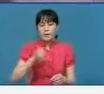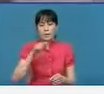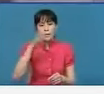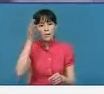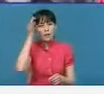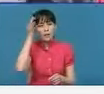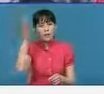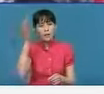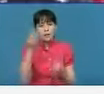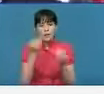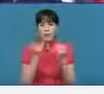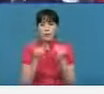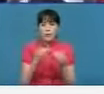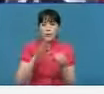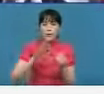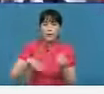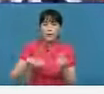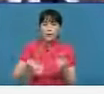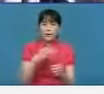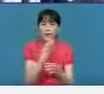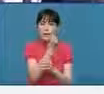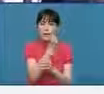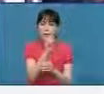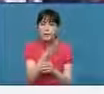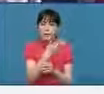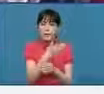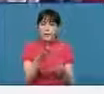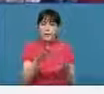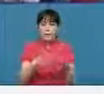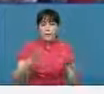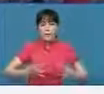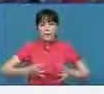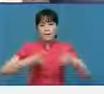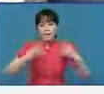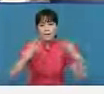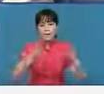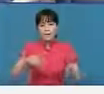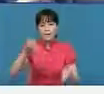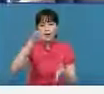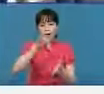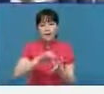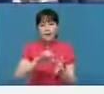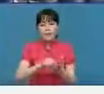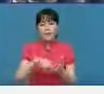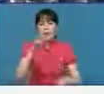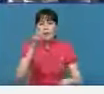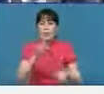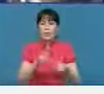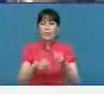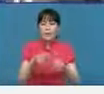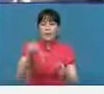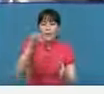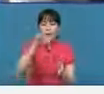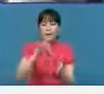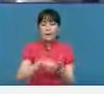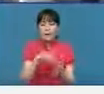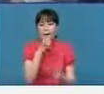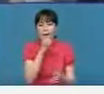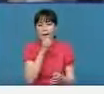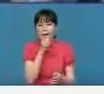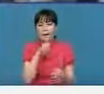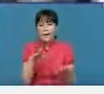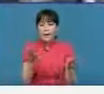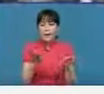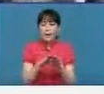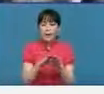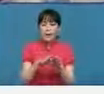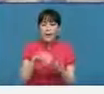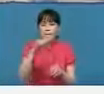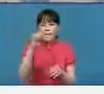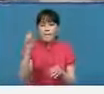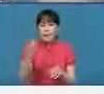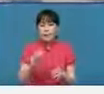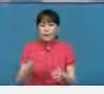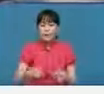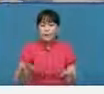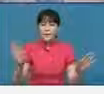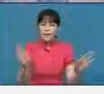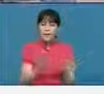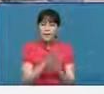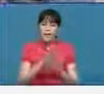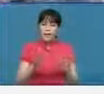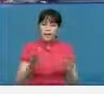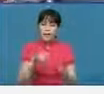алды. Сонан соң жеңіс саябағындағы салтанатты жиынға қатысты. Мұнда отан үшін от кешкен ардагерлерге арналып майдан даласындағы әндер